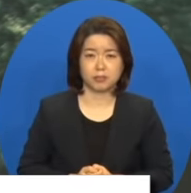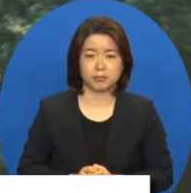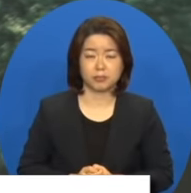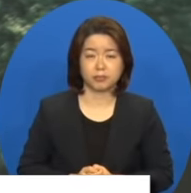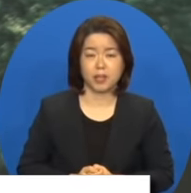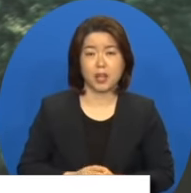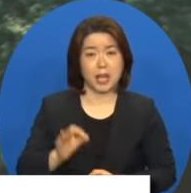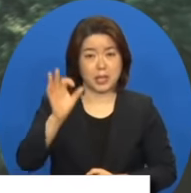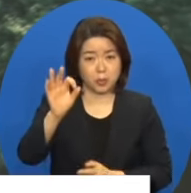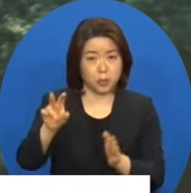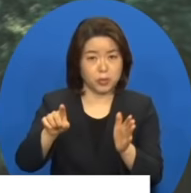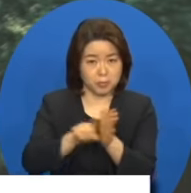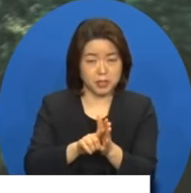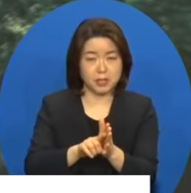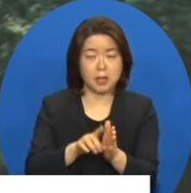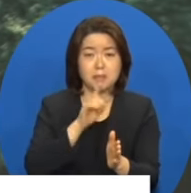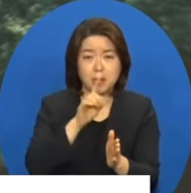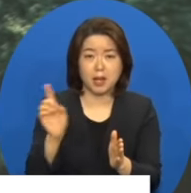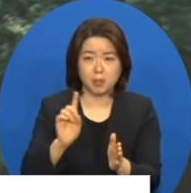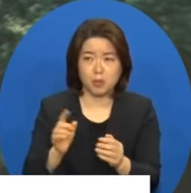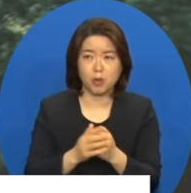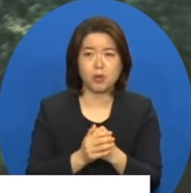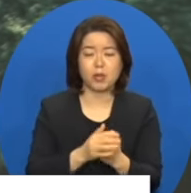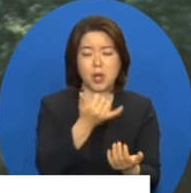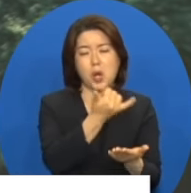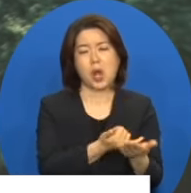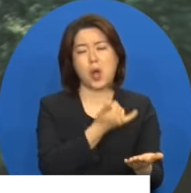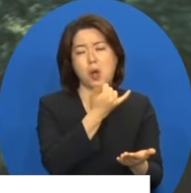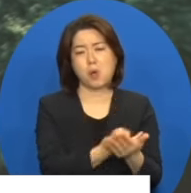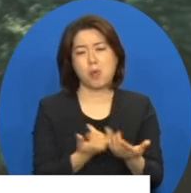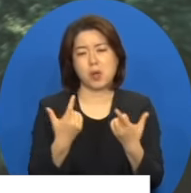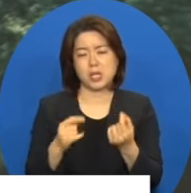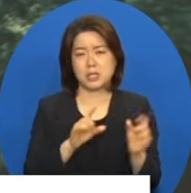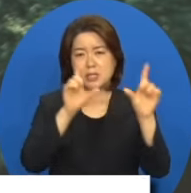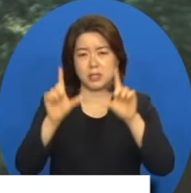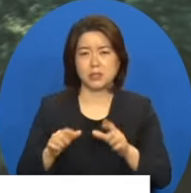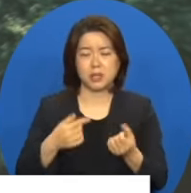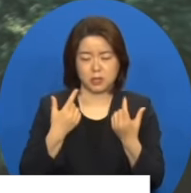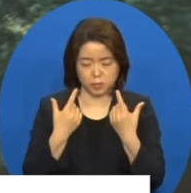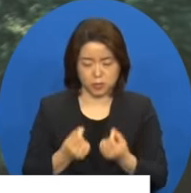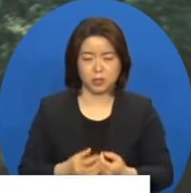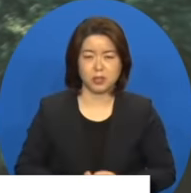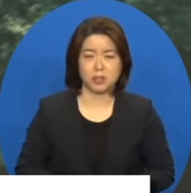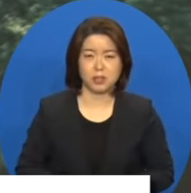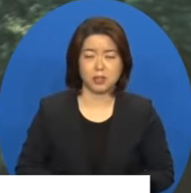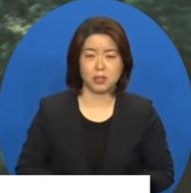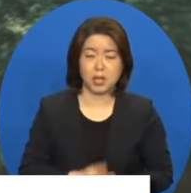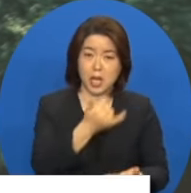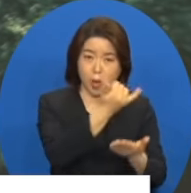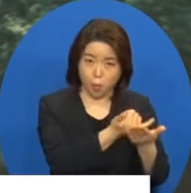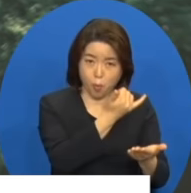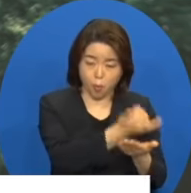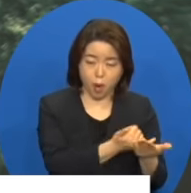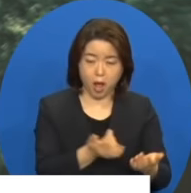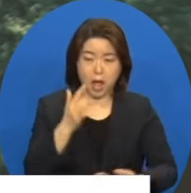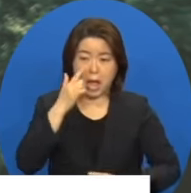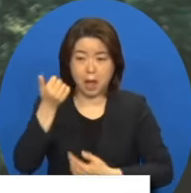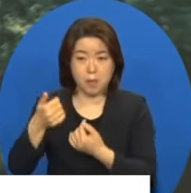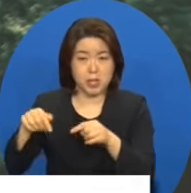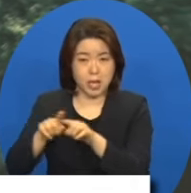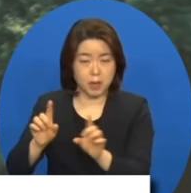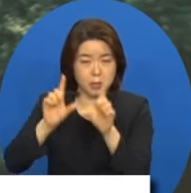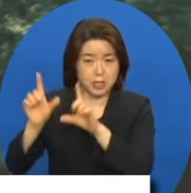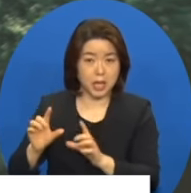여러분, 돈을 믿는다는 말은 고아처럼 산다는 겁니다. 여러분, 고아와 아버지와 함께